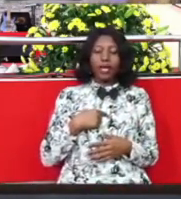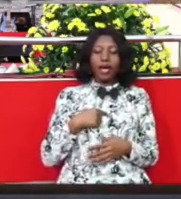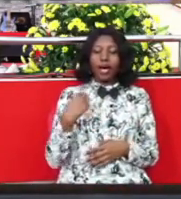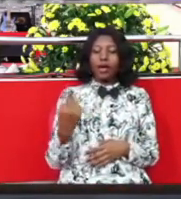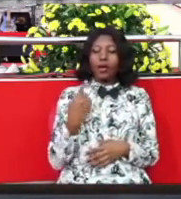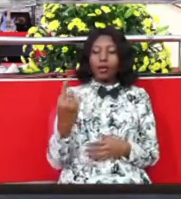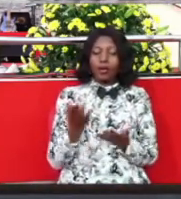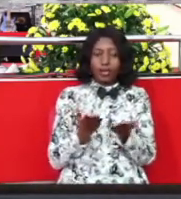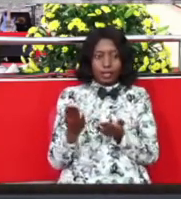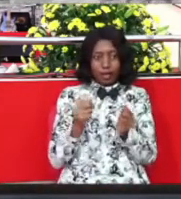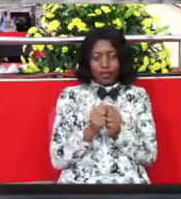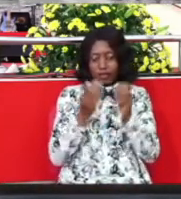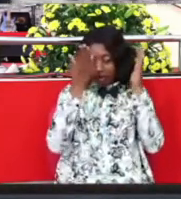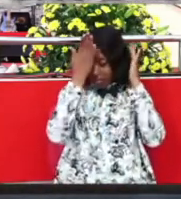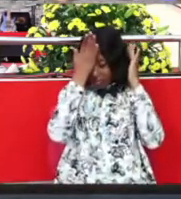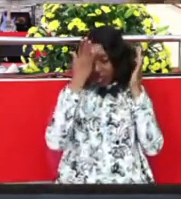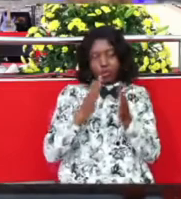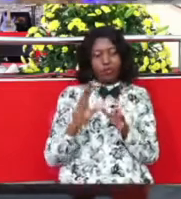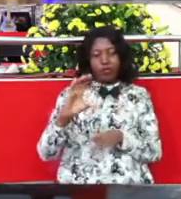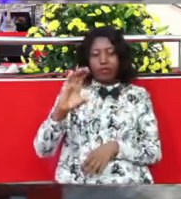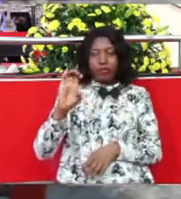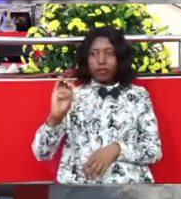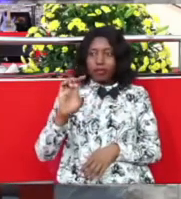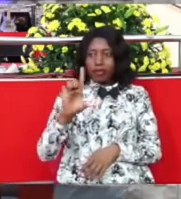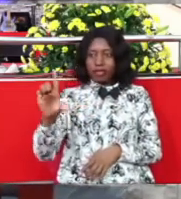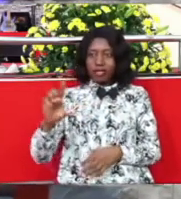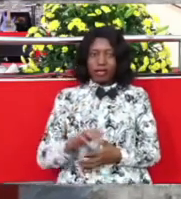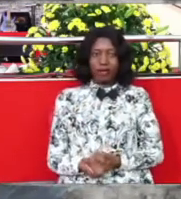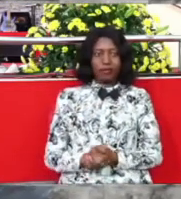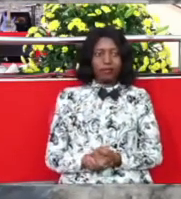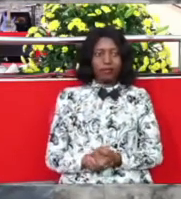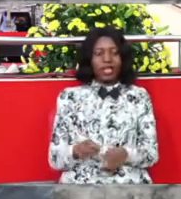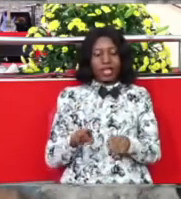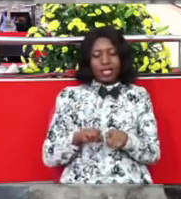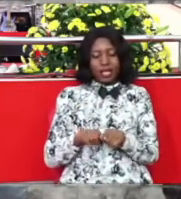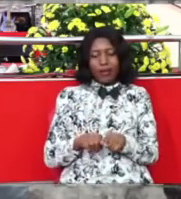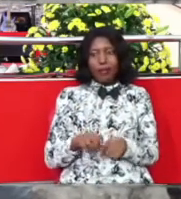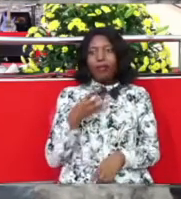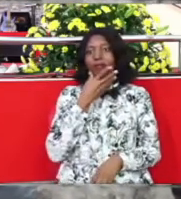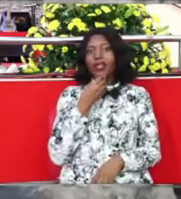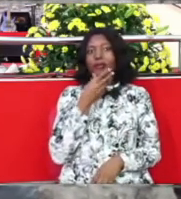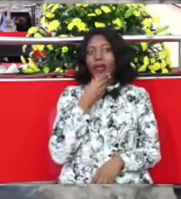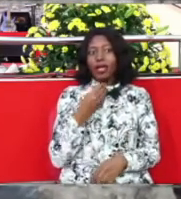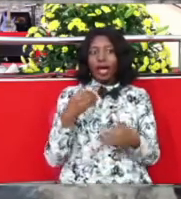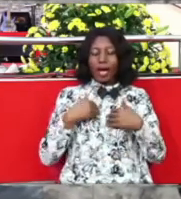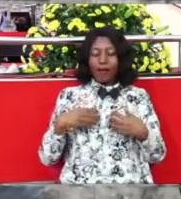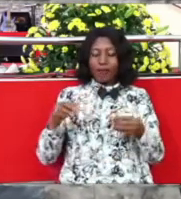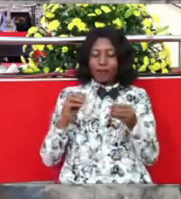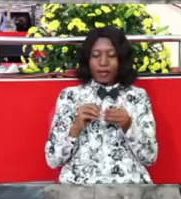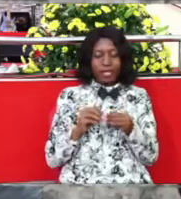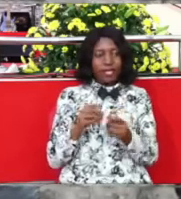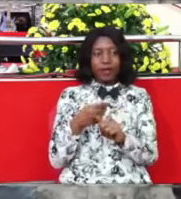napigwa concerning the men's fellowship. Do you belong to a men's fellowship? Hiyo ni yenu. Aha, wewe je uko katika kikundi fulani